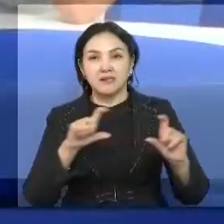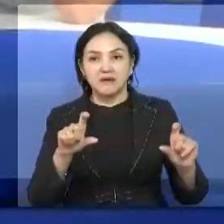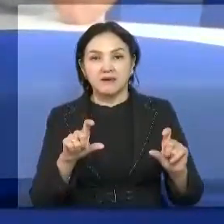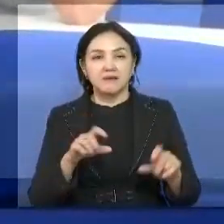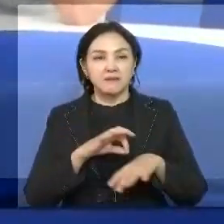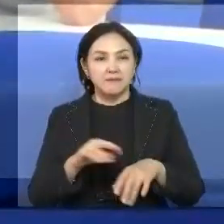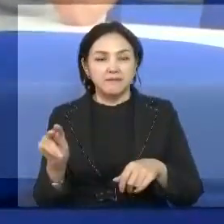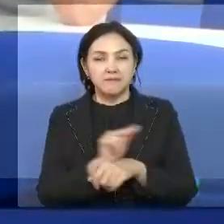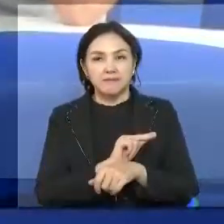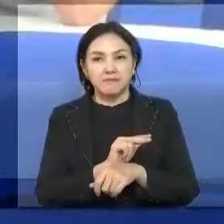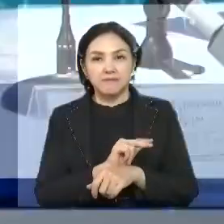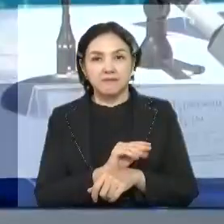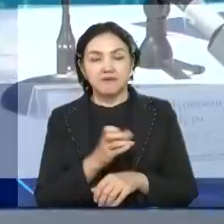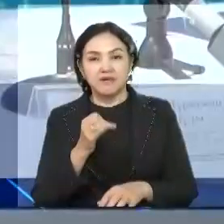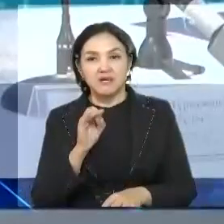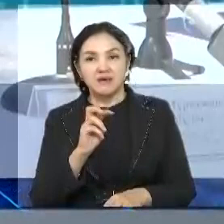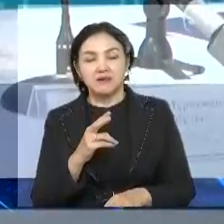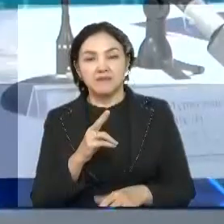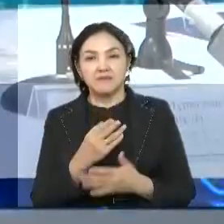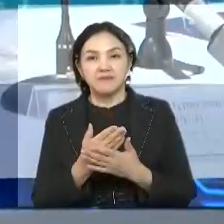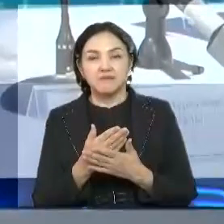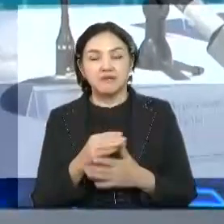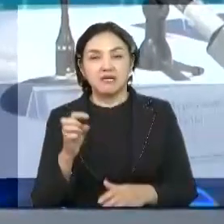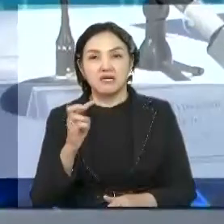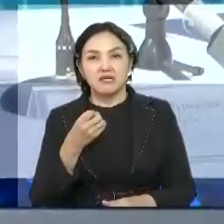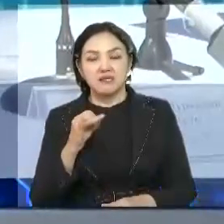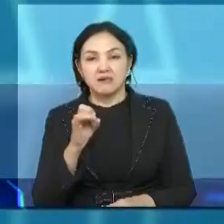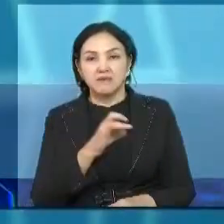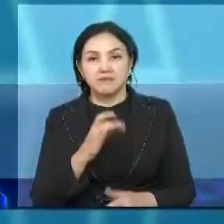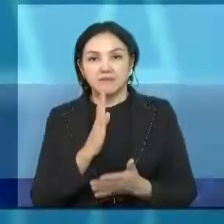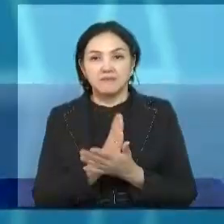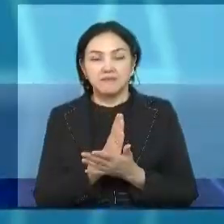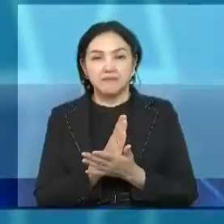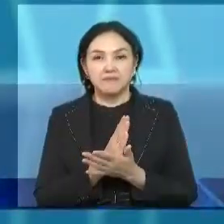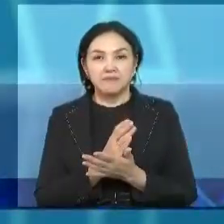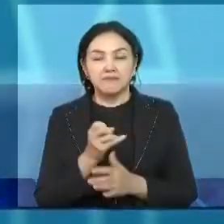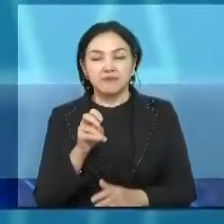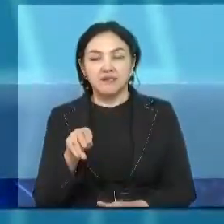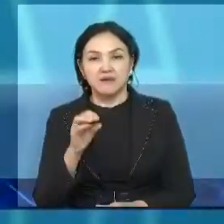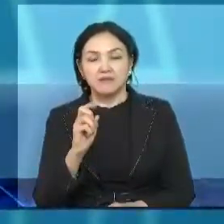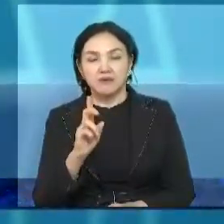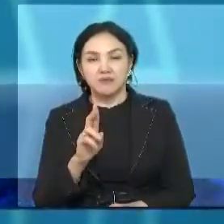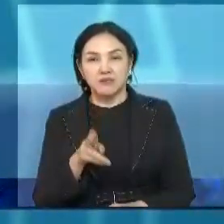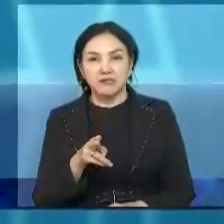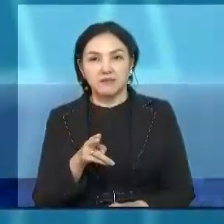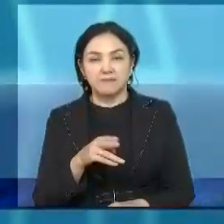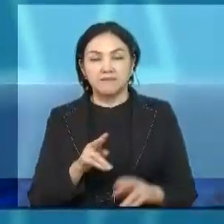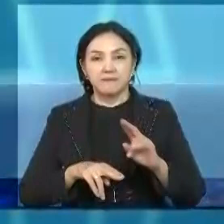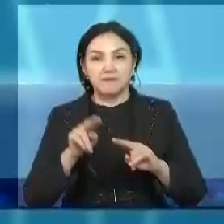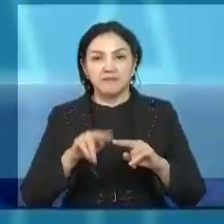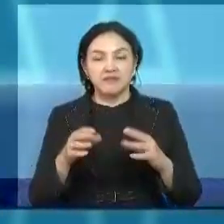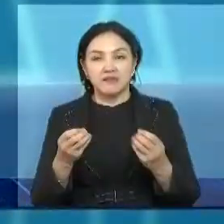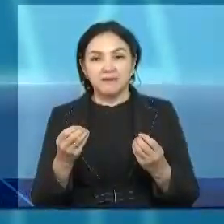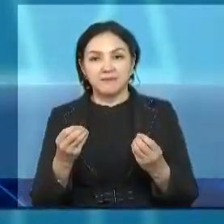проводится капитальный ремонт вентиляционных систем. В Алгинском районе есть пищеблок, который построен еще